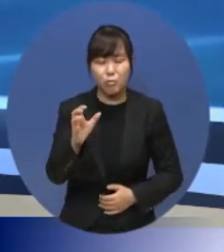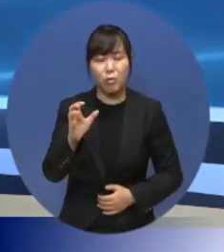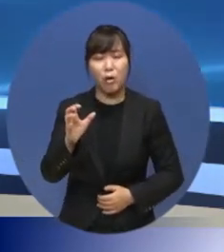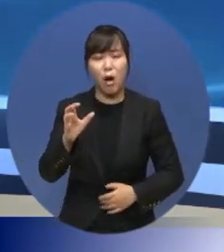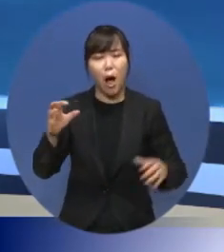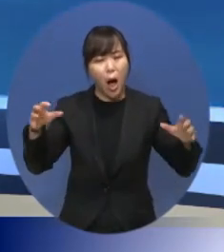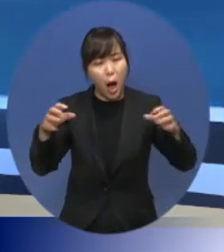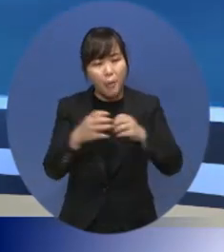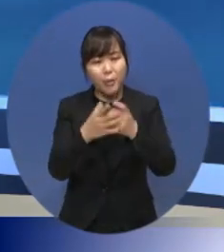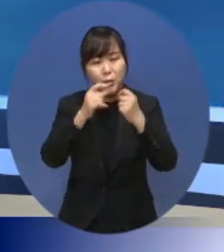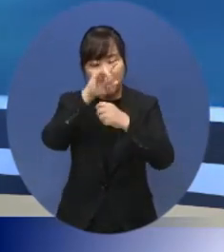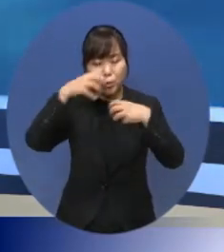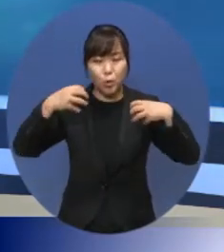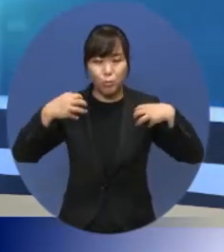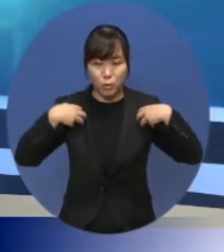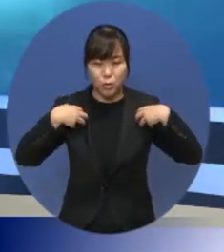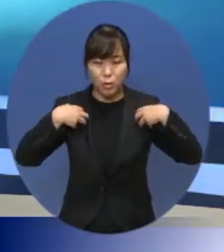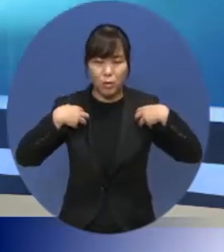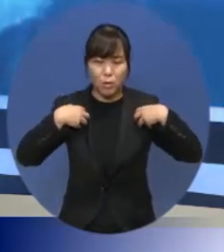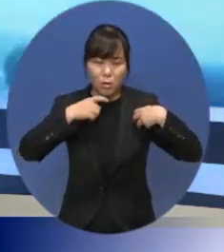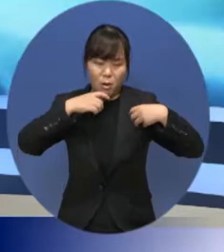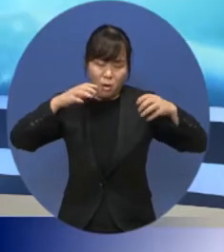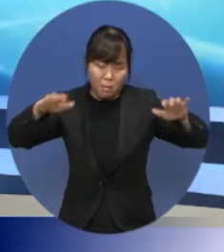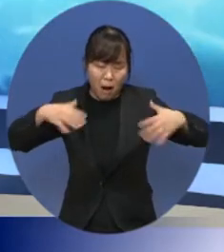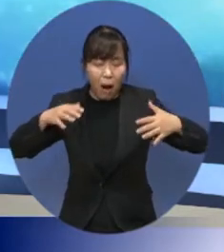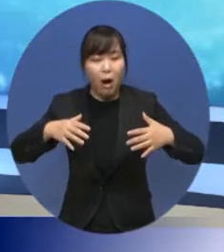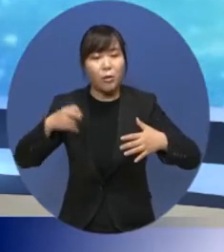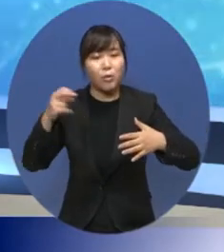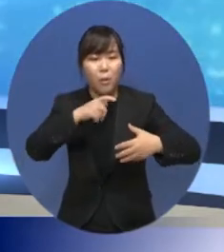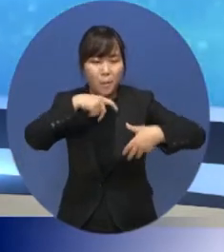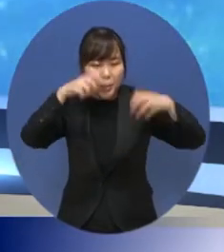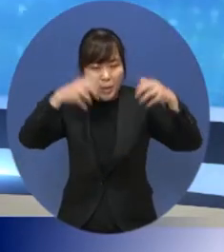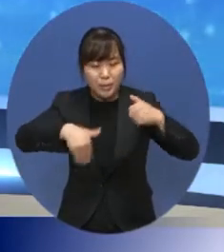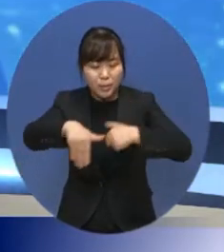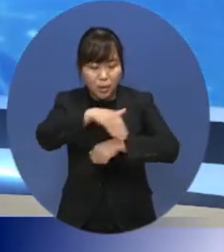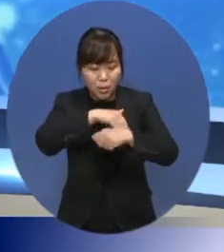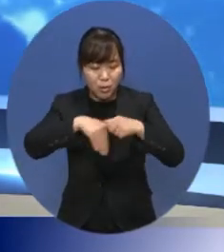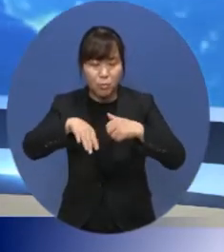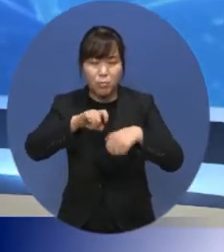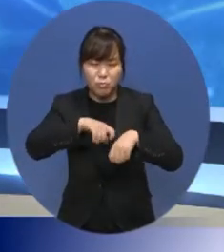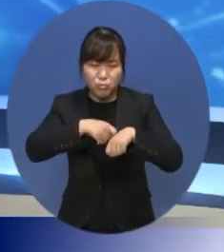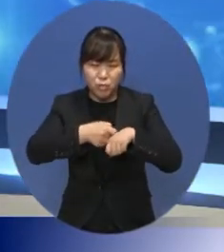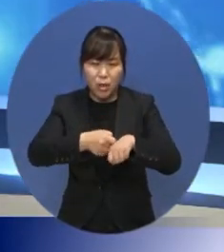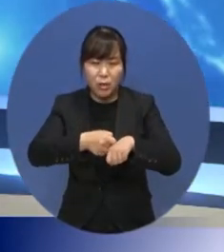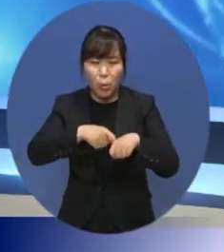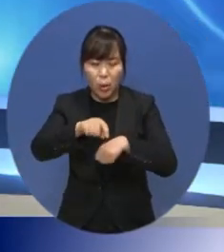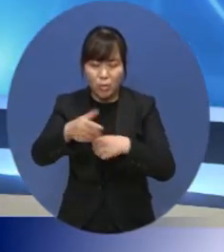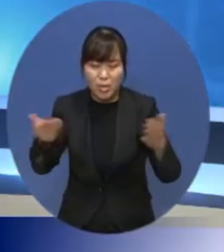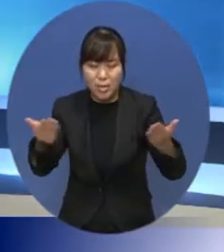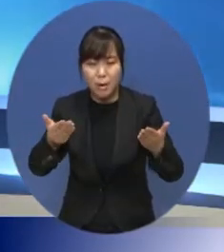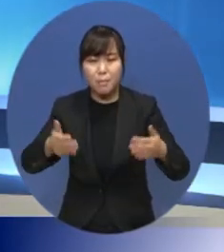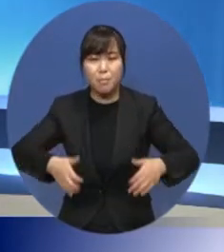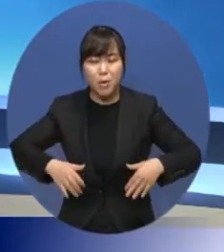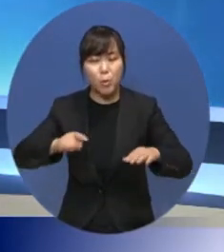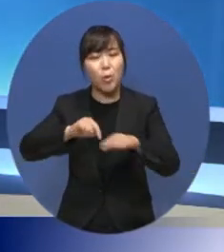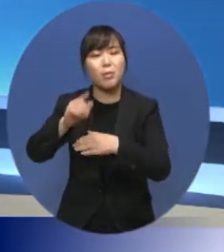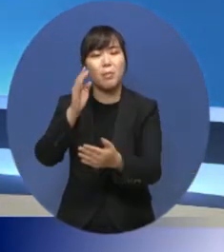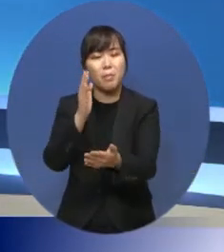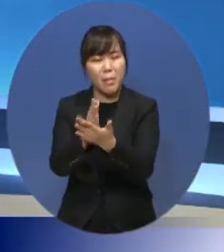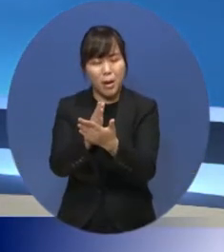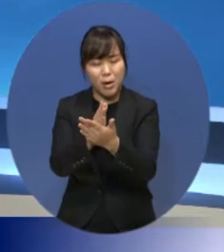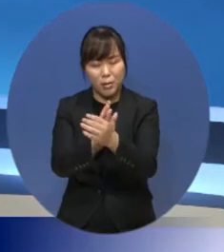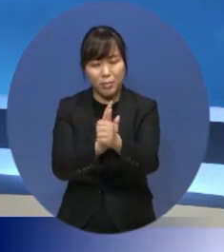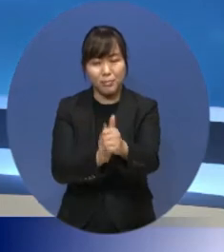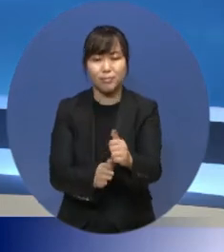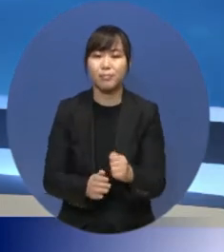더해진 만큼 정부는 강풍이 불거나 비가 오는 상황에서 는 무리한 작업이나 불필요한 외출을 삼갈